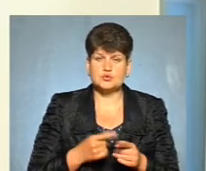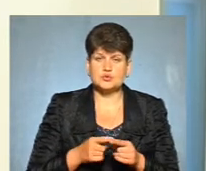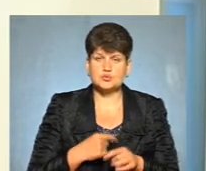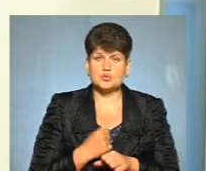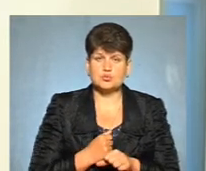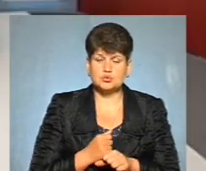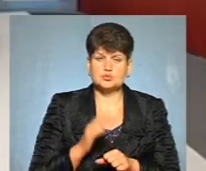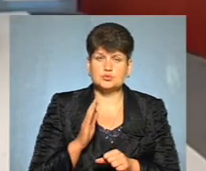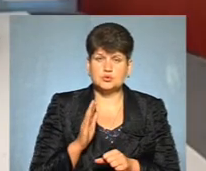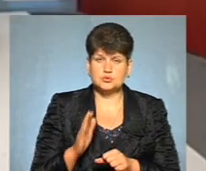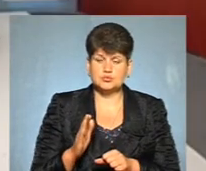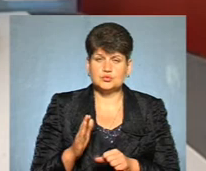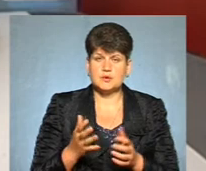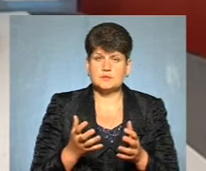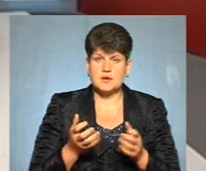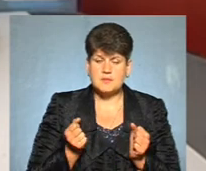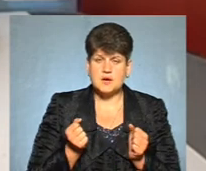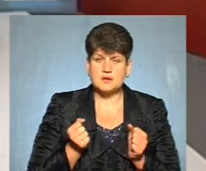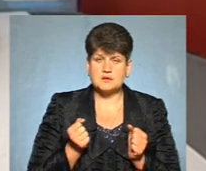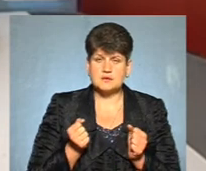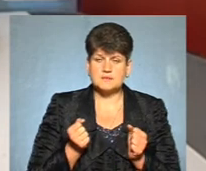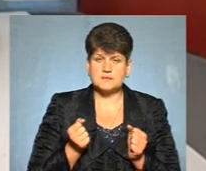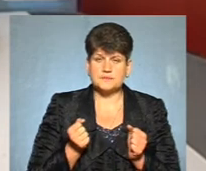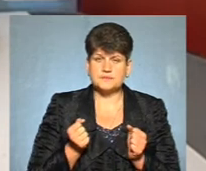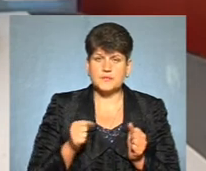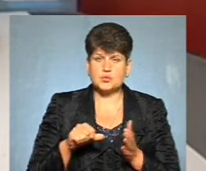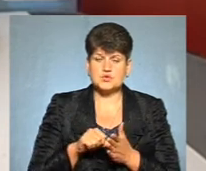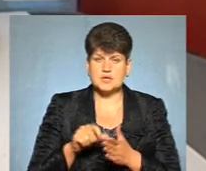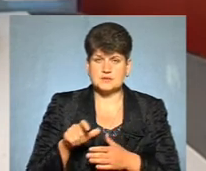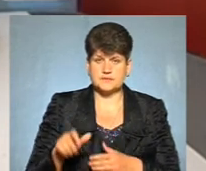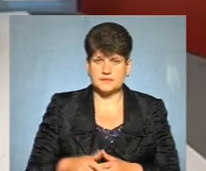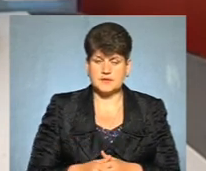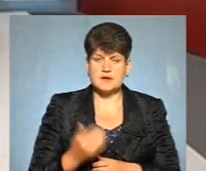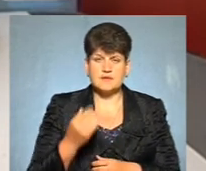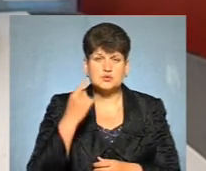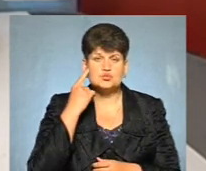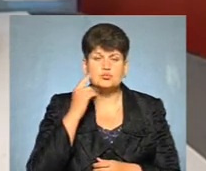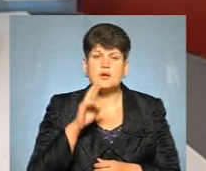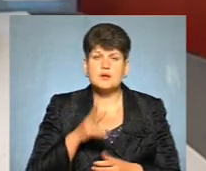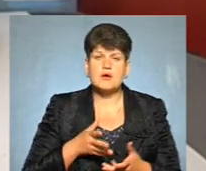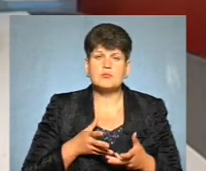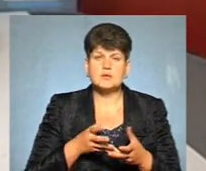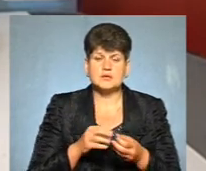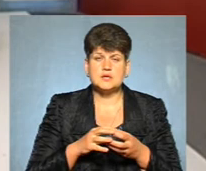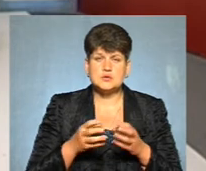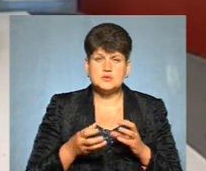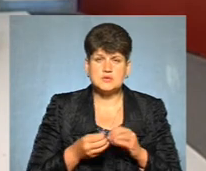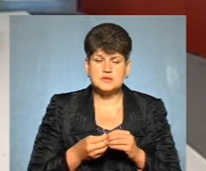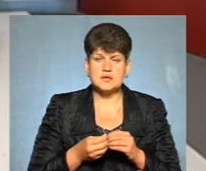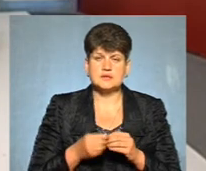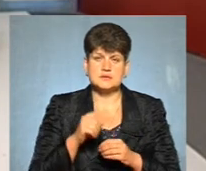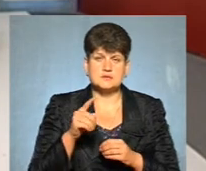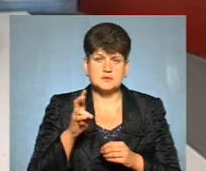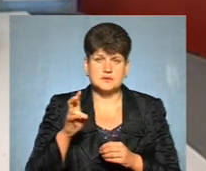бути, власне, приймати таку велику кількість учасників. На вашу думку, як вплинули на результати основної сесії